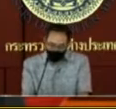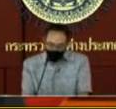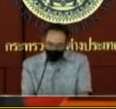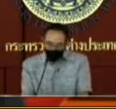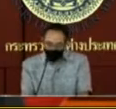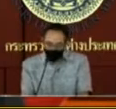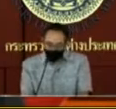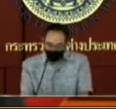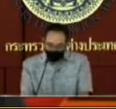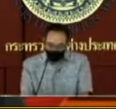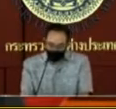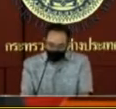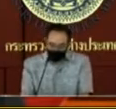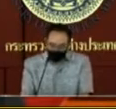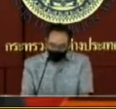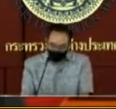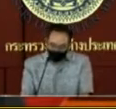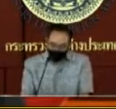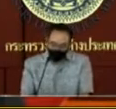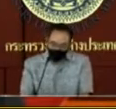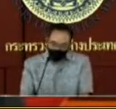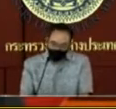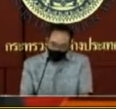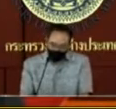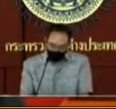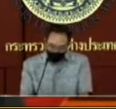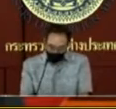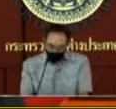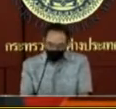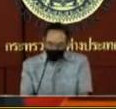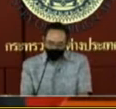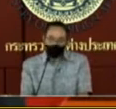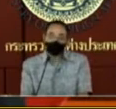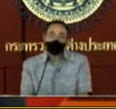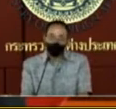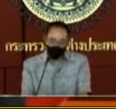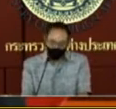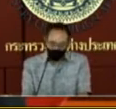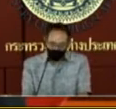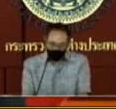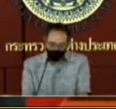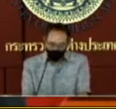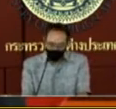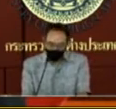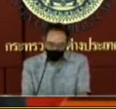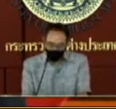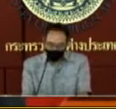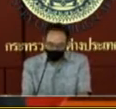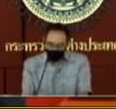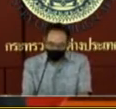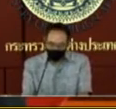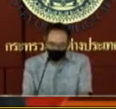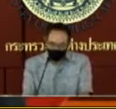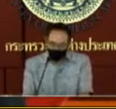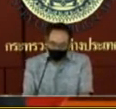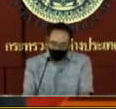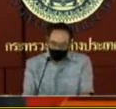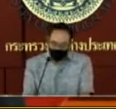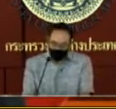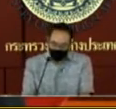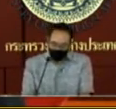ป็นส.ส.นะครับพรรคเดโมแครตจากรัฐแคลิฟอร์เนียนะครับเป็นประธานคณะอนุกรรมาธิการด้านเอเชีย